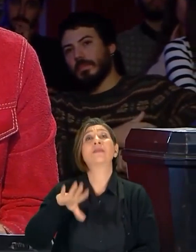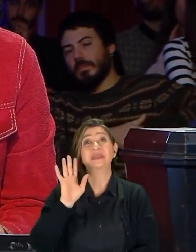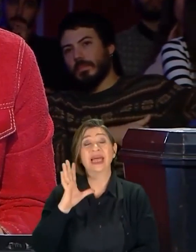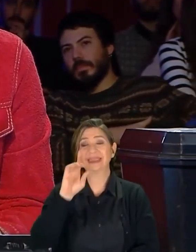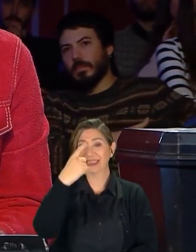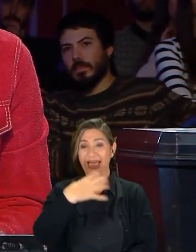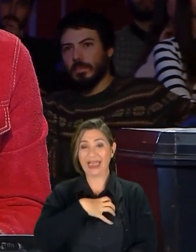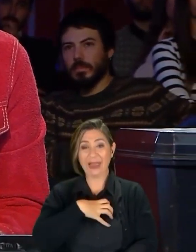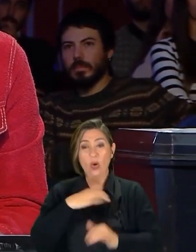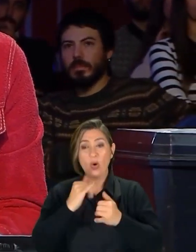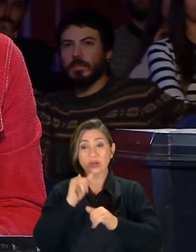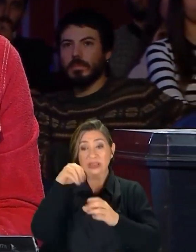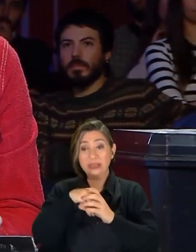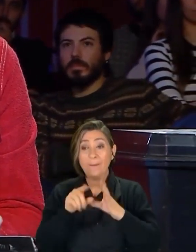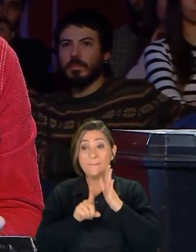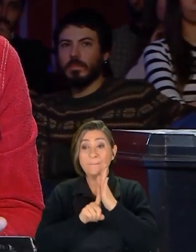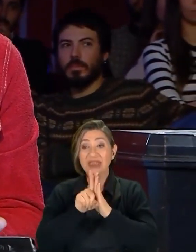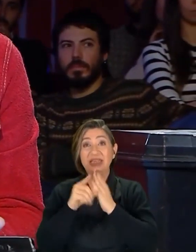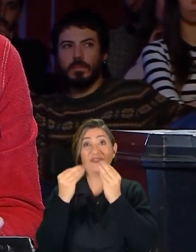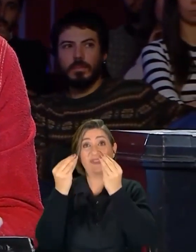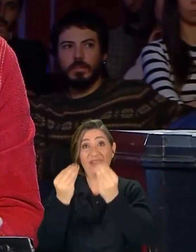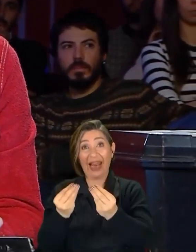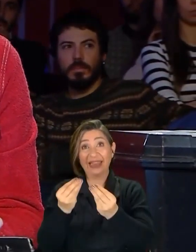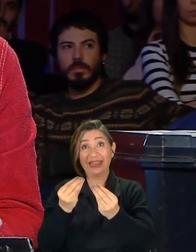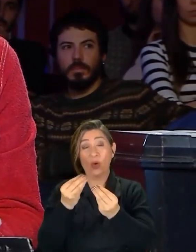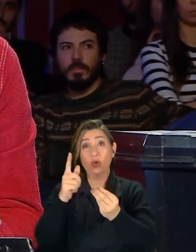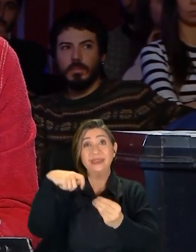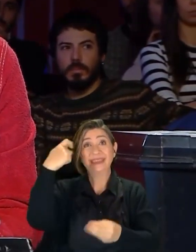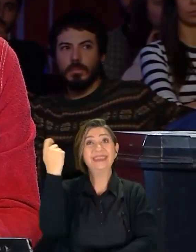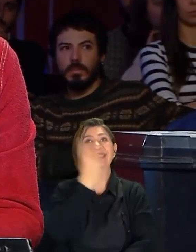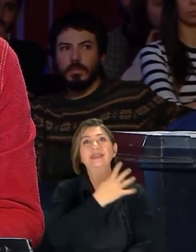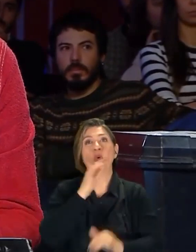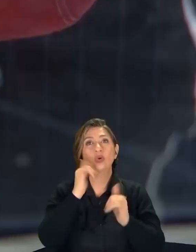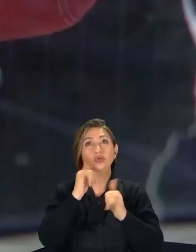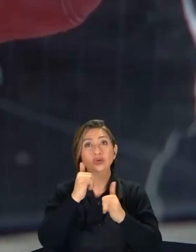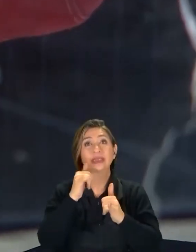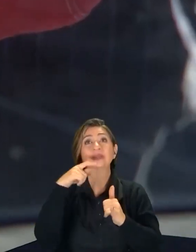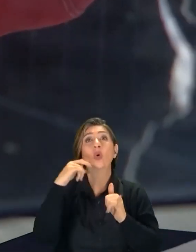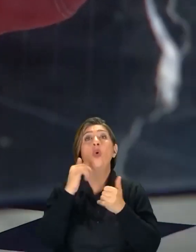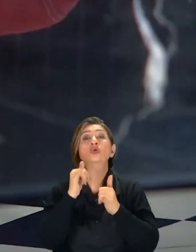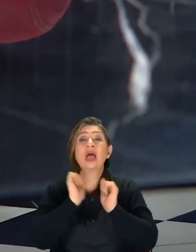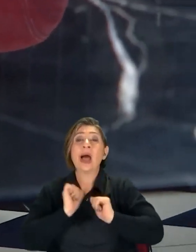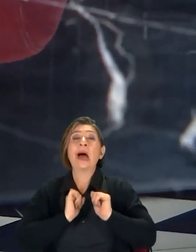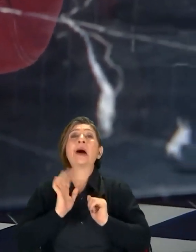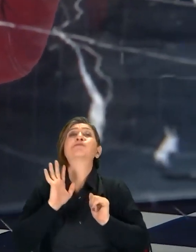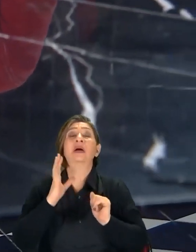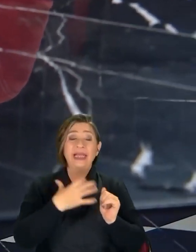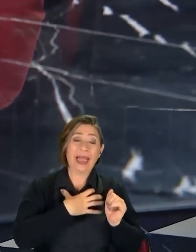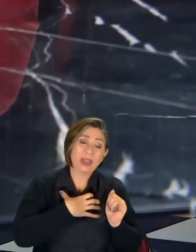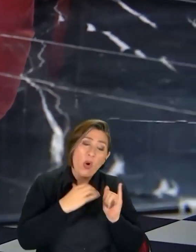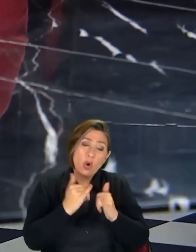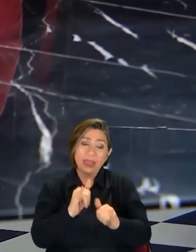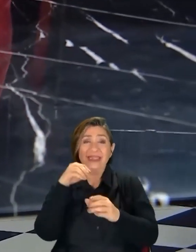sadece kendini oynadığı için başarılı Aden adilen o dizi oyuncuları yani oyunculuğu olmadığı ama sadece kendini